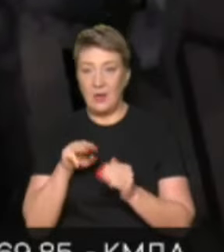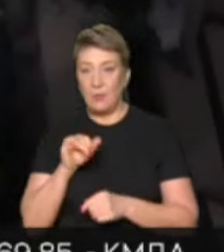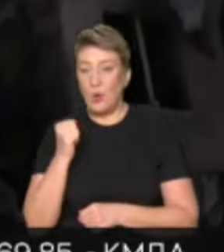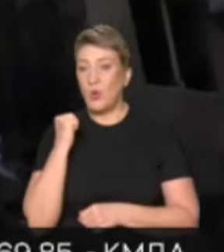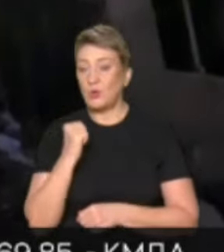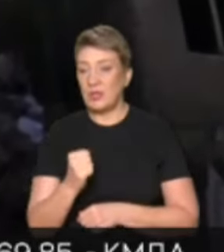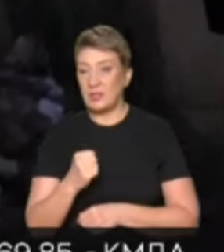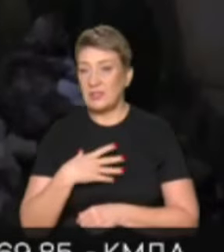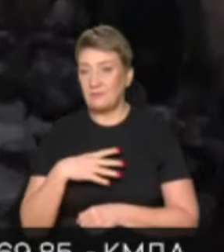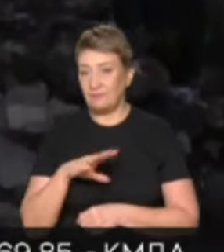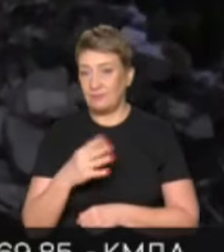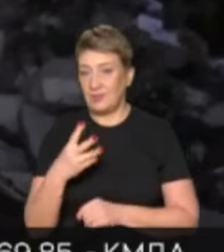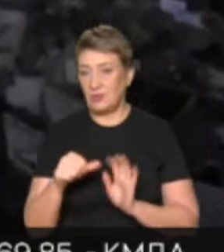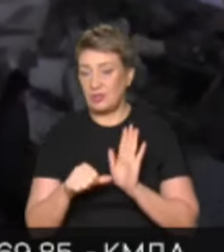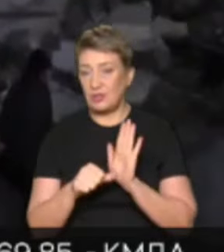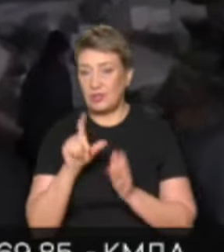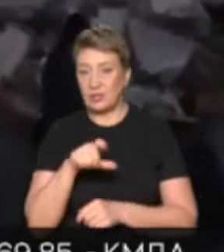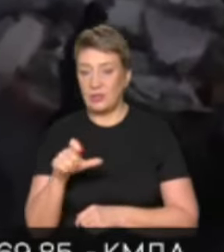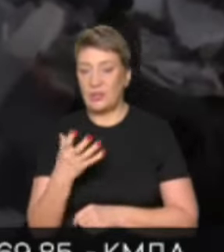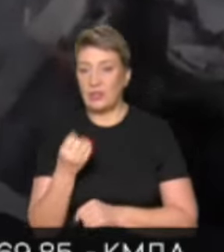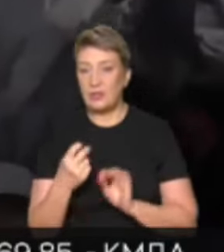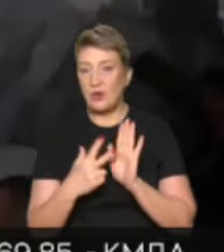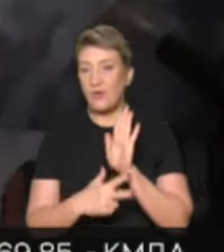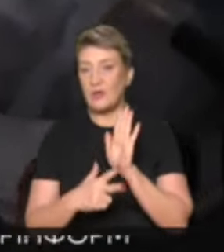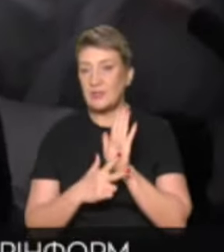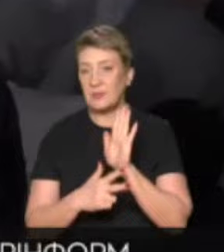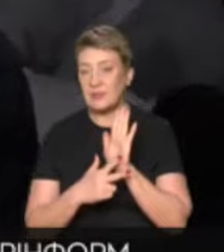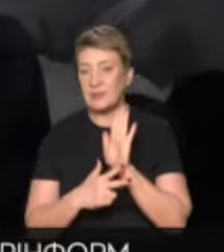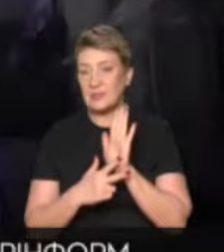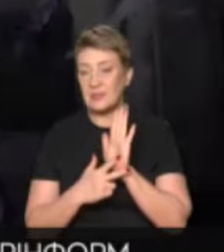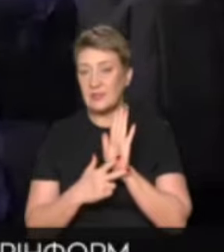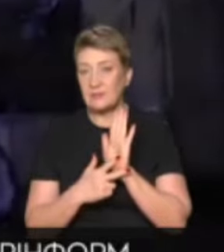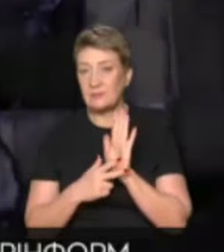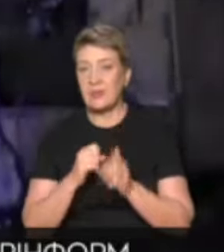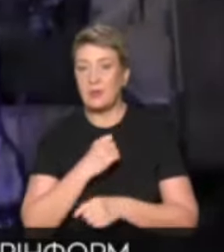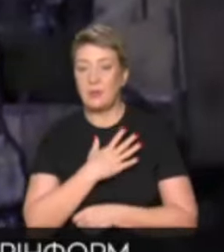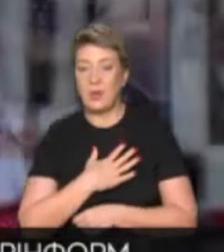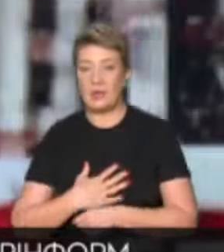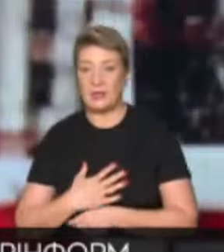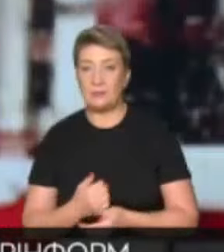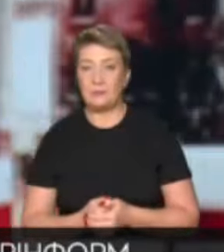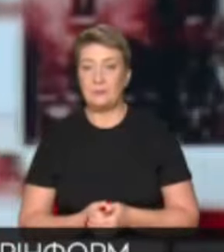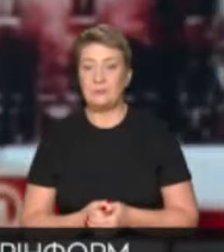загинули 46 людей, ще 80 в тій страшній трагедії отримали поранення.